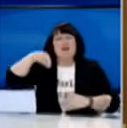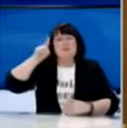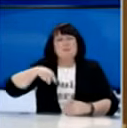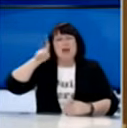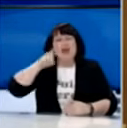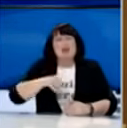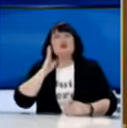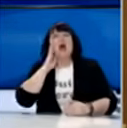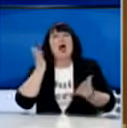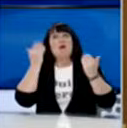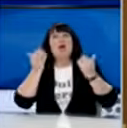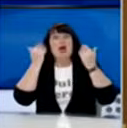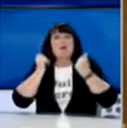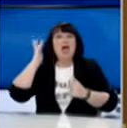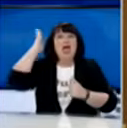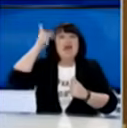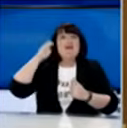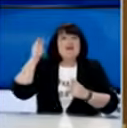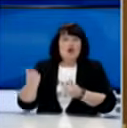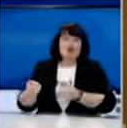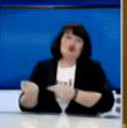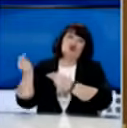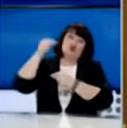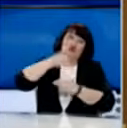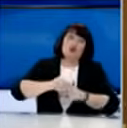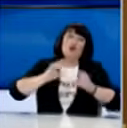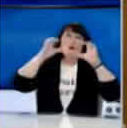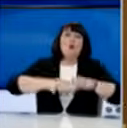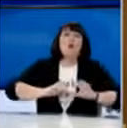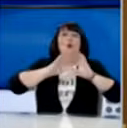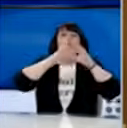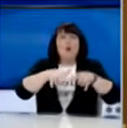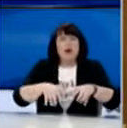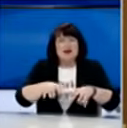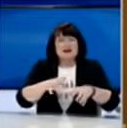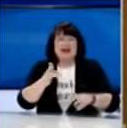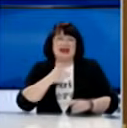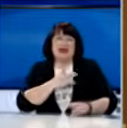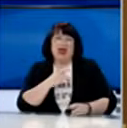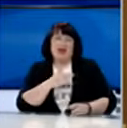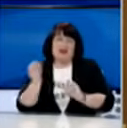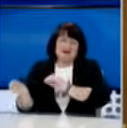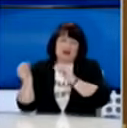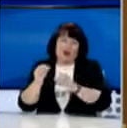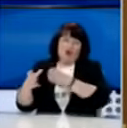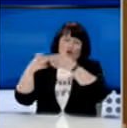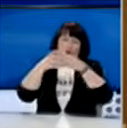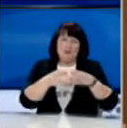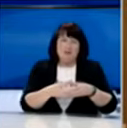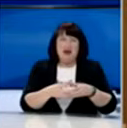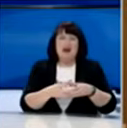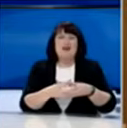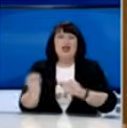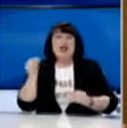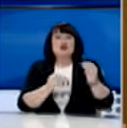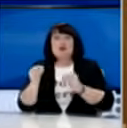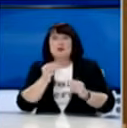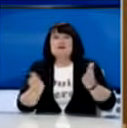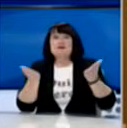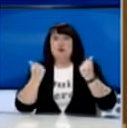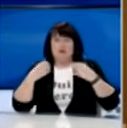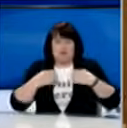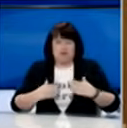στις φωτιές του Εύρου να τους φέρουν στις πλημμύρες της Καρδίτσας χωρίς